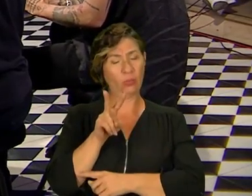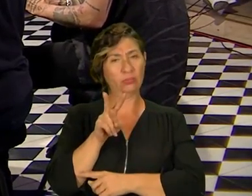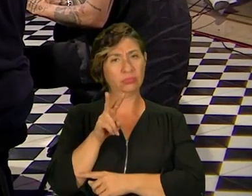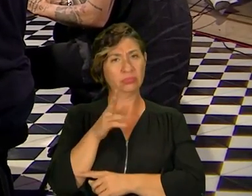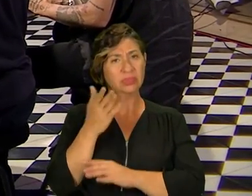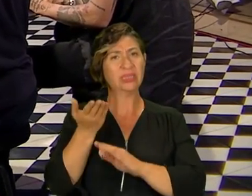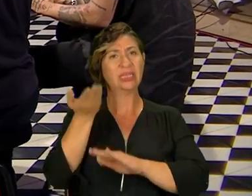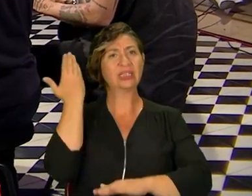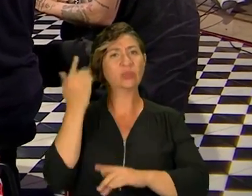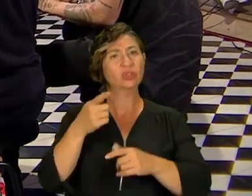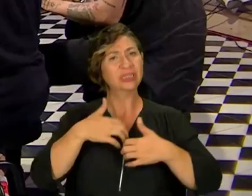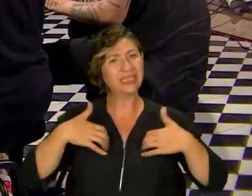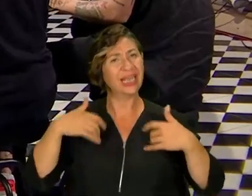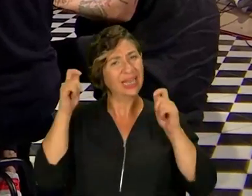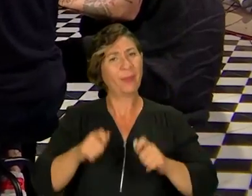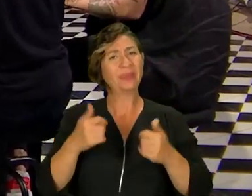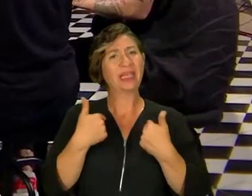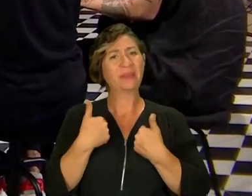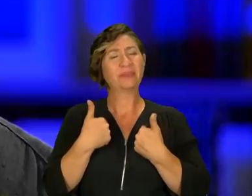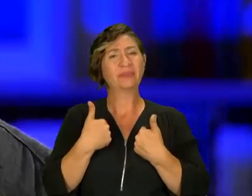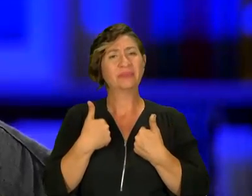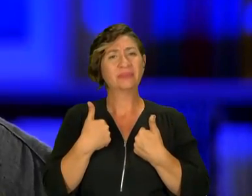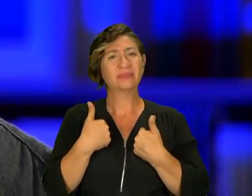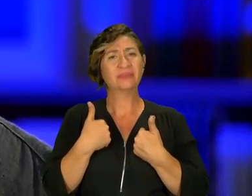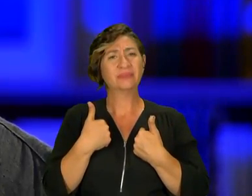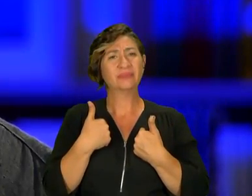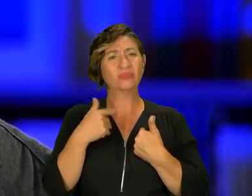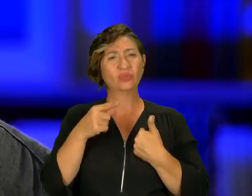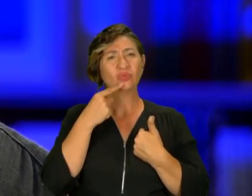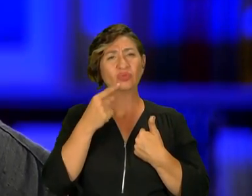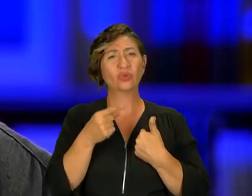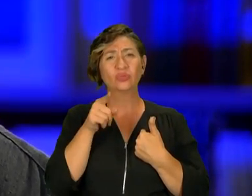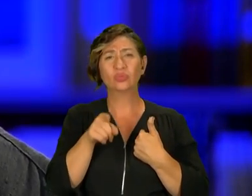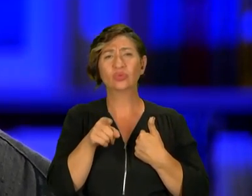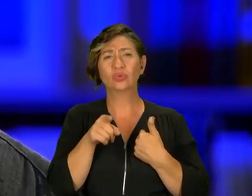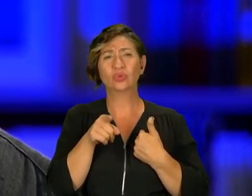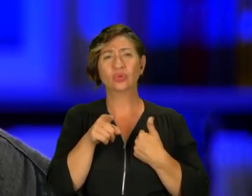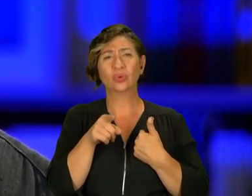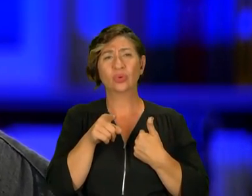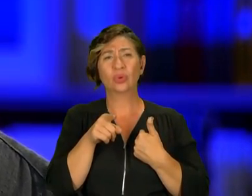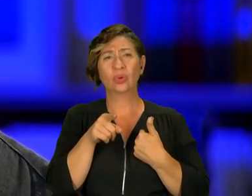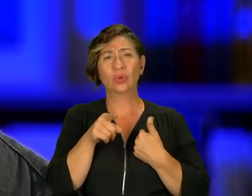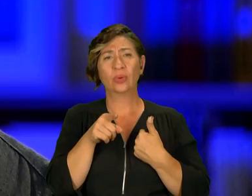diyorum ki daha önce de keşke bunu yapabilseydim. Yani buradan aslında söyleyebileceğim şey şu.